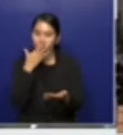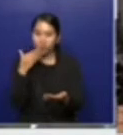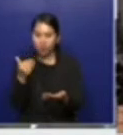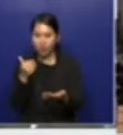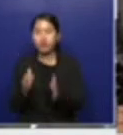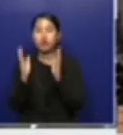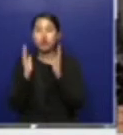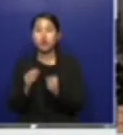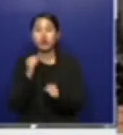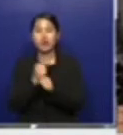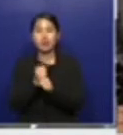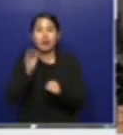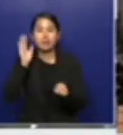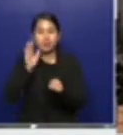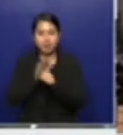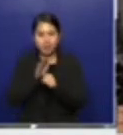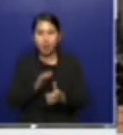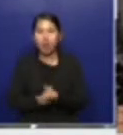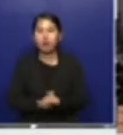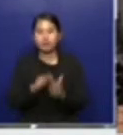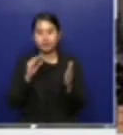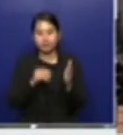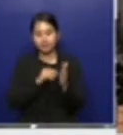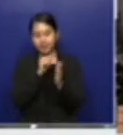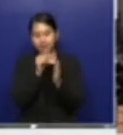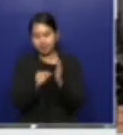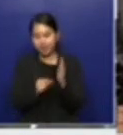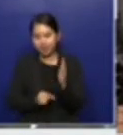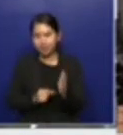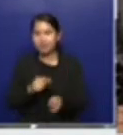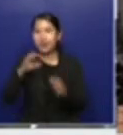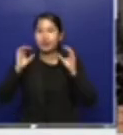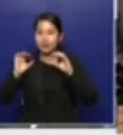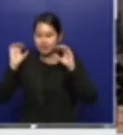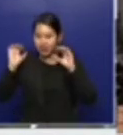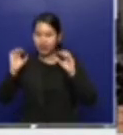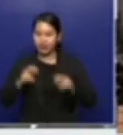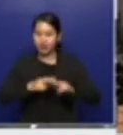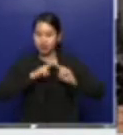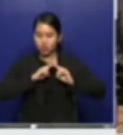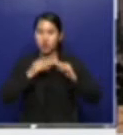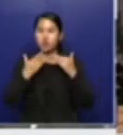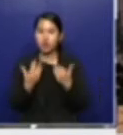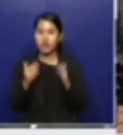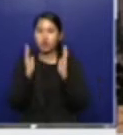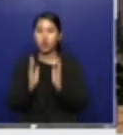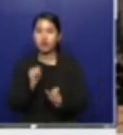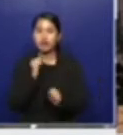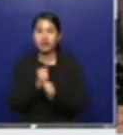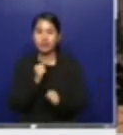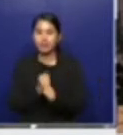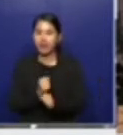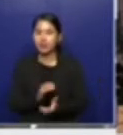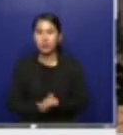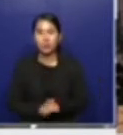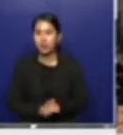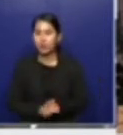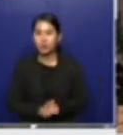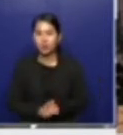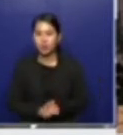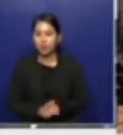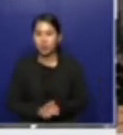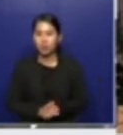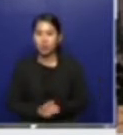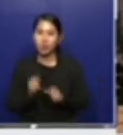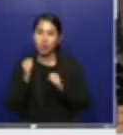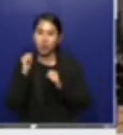เพียงพอกระจายไปทั้งภาครัฐและภาคเอกชนแต่วันนี้กำลังคนที่เขามาร้องทางรั